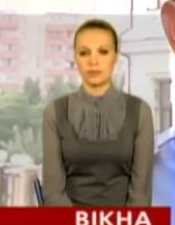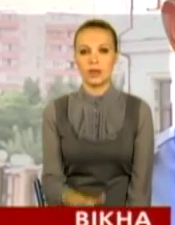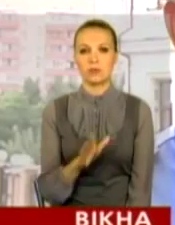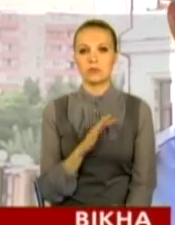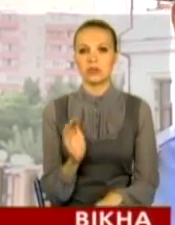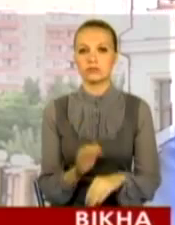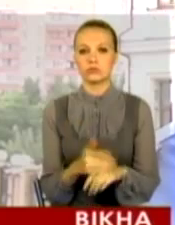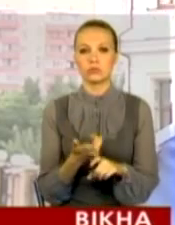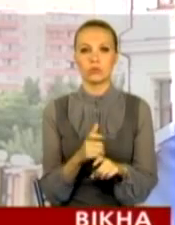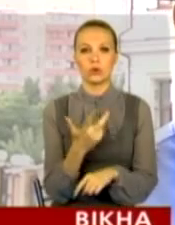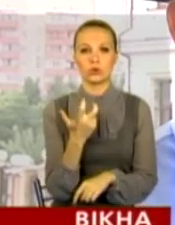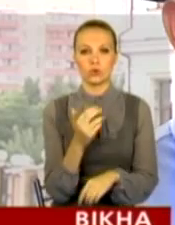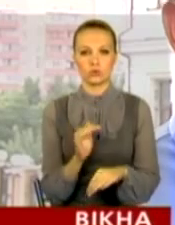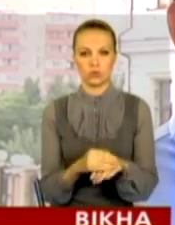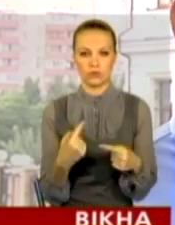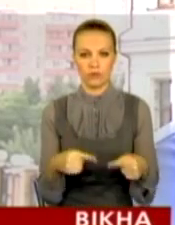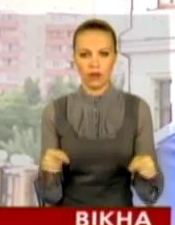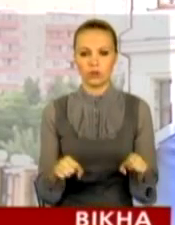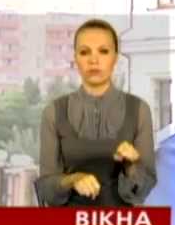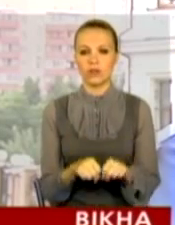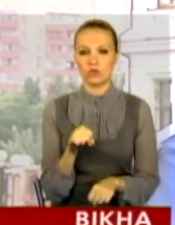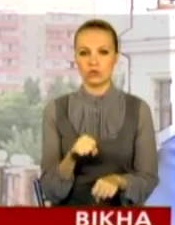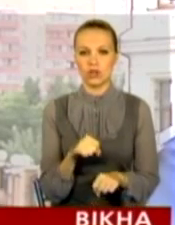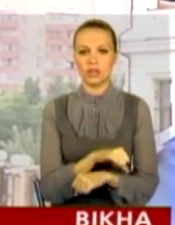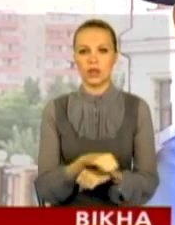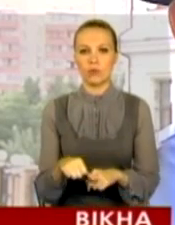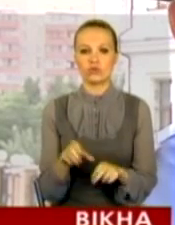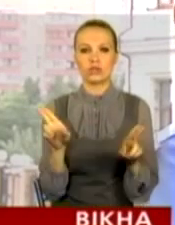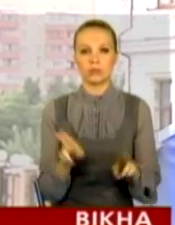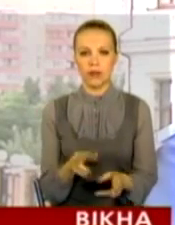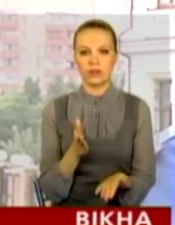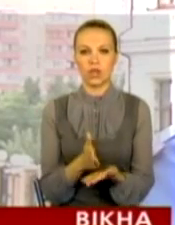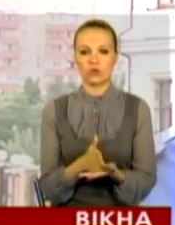Было выявлено более 300 фактов нарушений таможенных правил нахождения